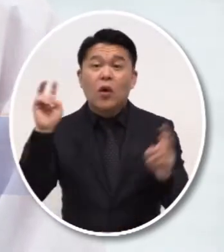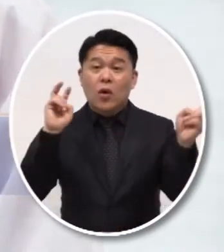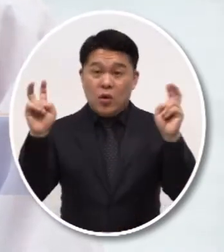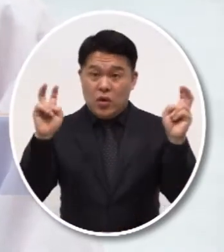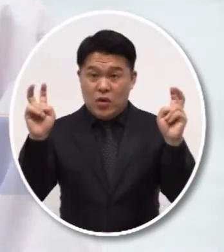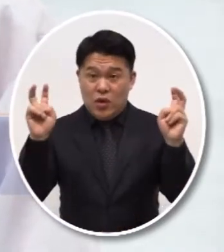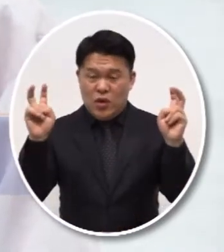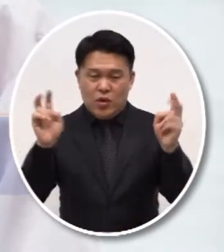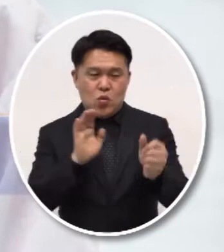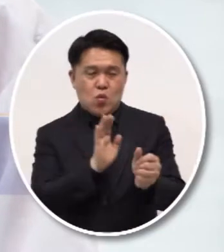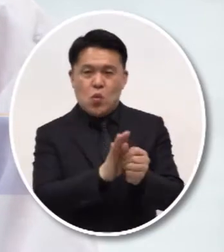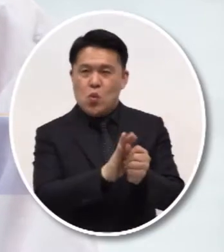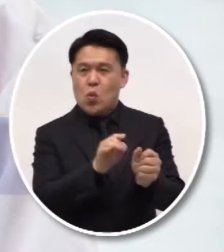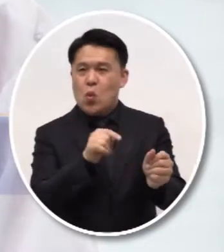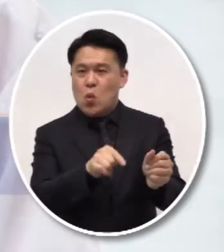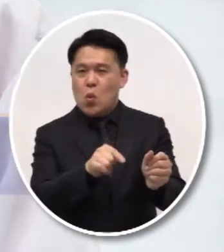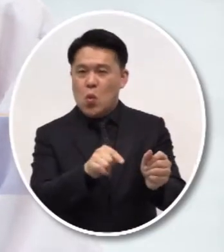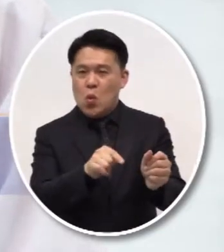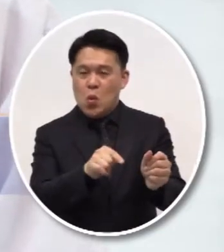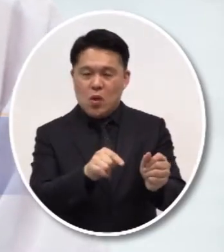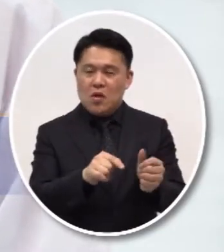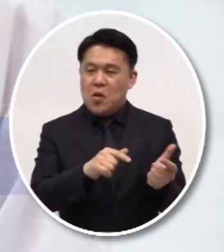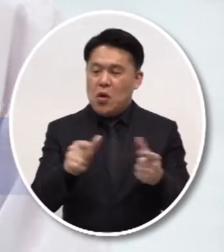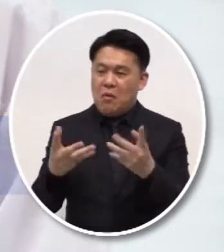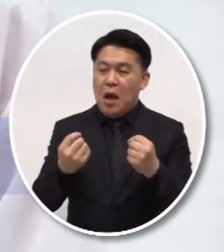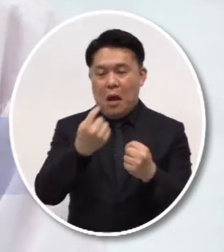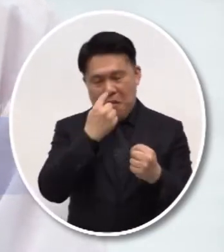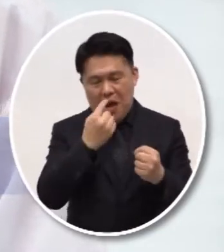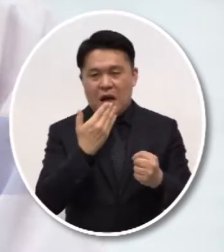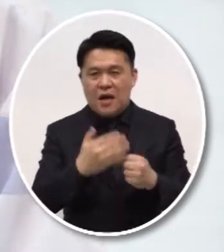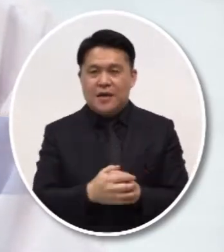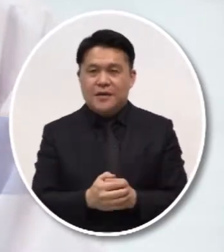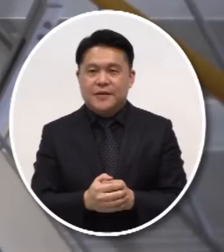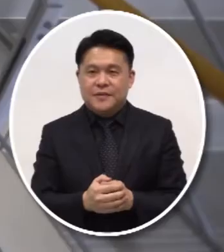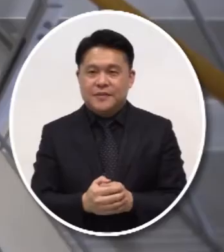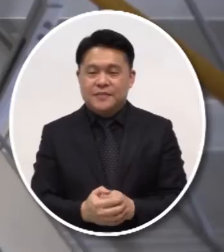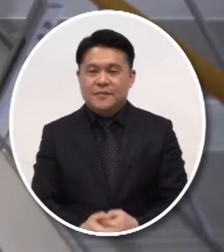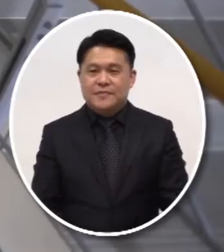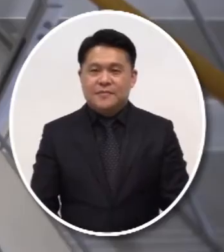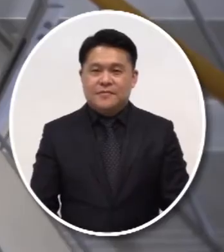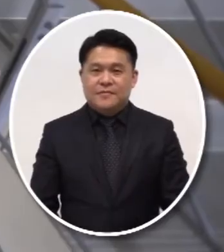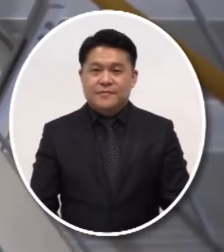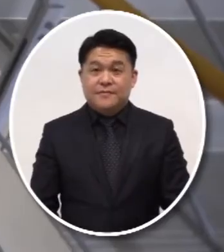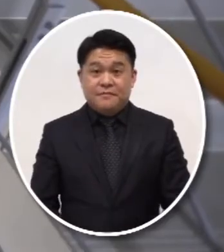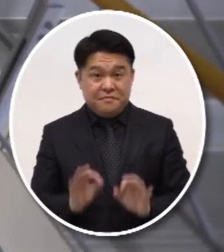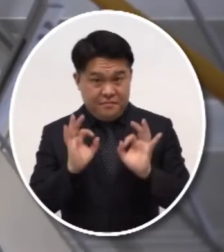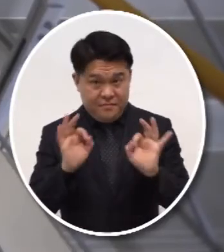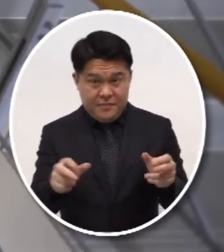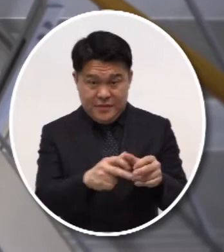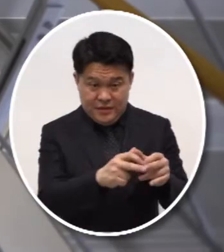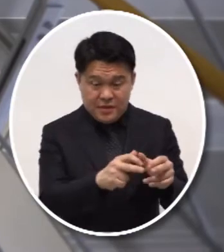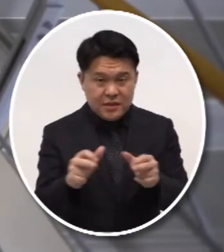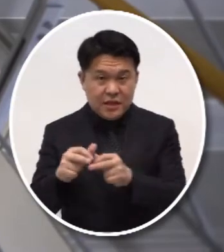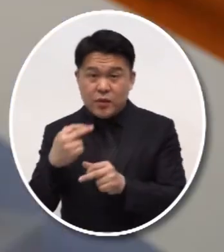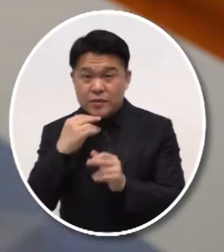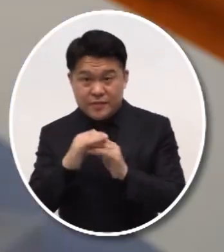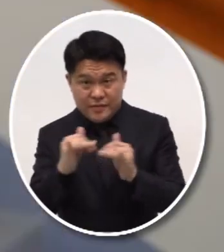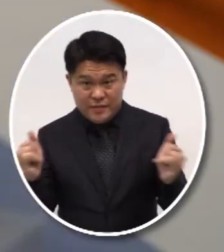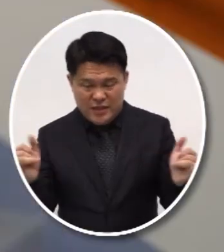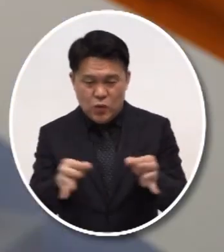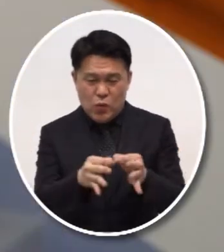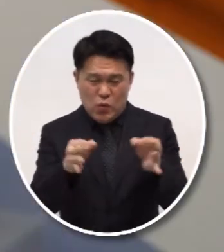어느 기업에서 이렇게 나서서 해준다는 거 이런 것도 많이 배우고 이처럼 장애인과